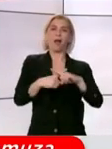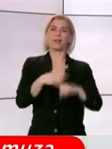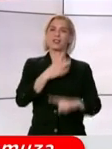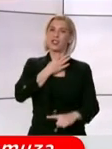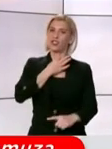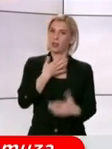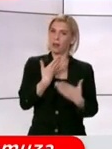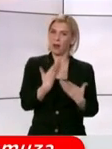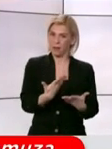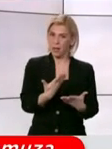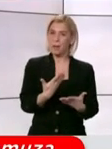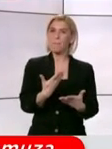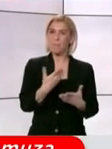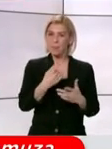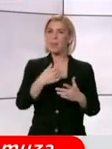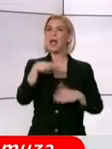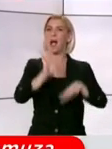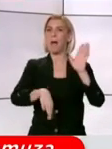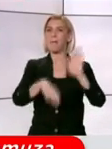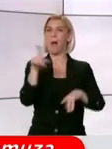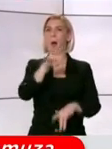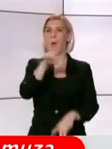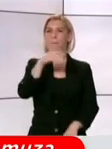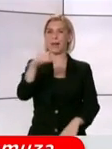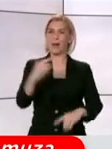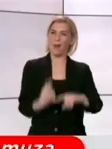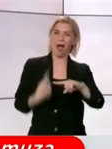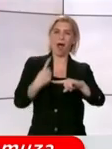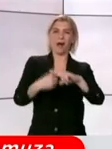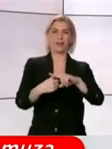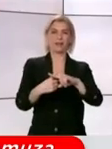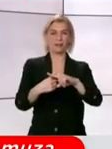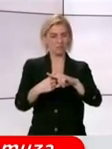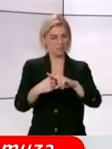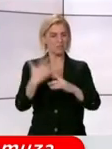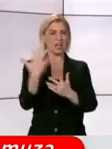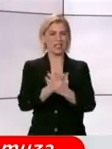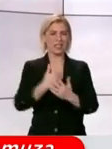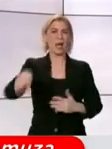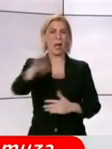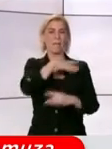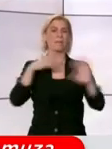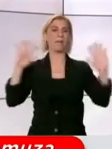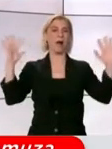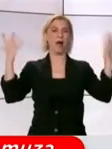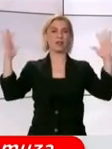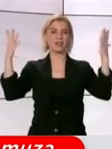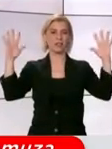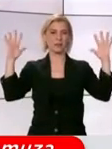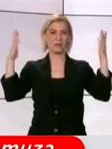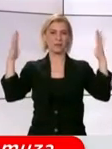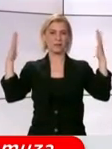Sayenizde kampanya 10 milyon lira kazandı. Bunun için de bir alkışlayalım Murat Başkanımızı gerçekten.